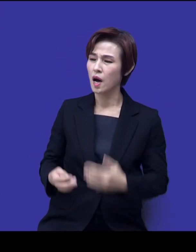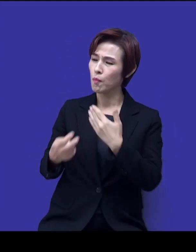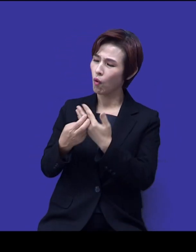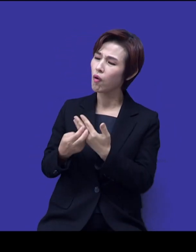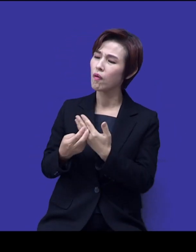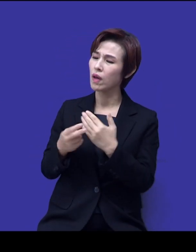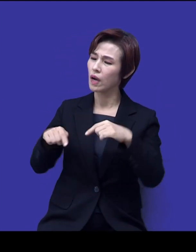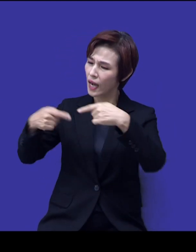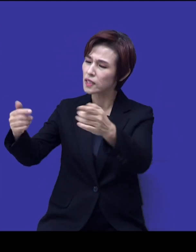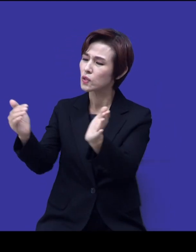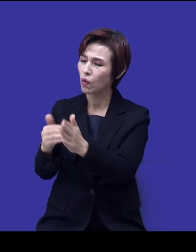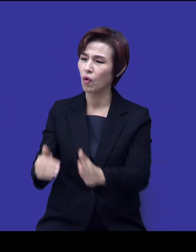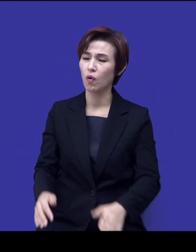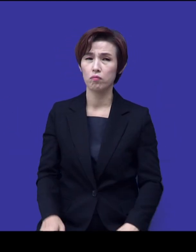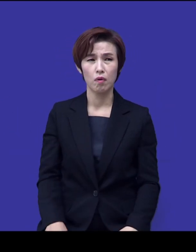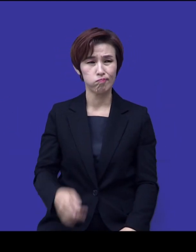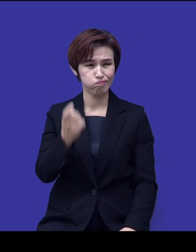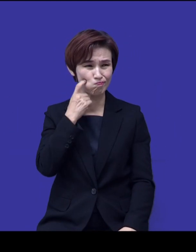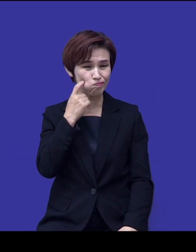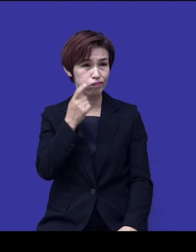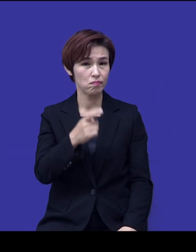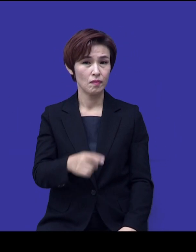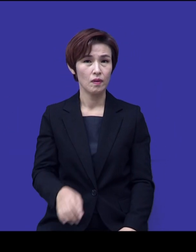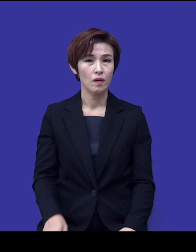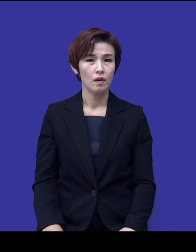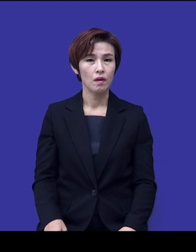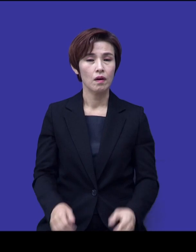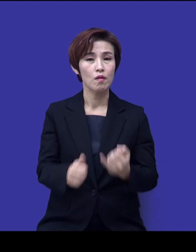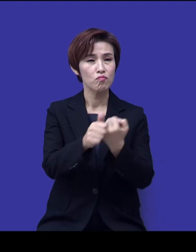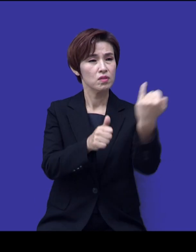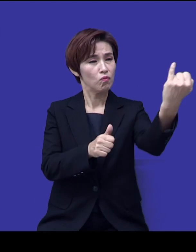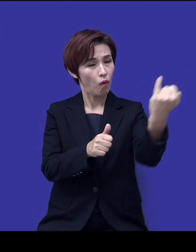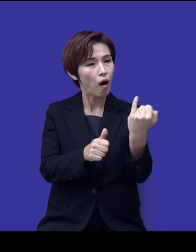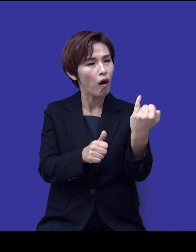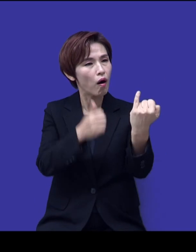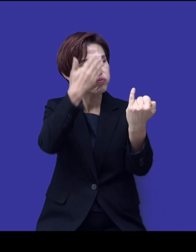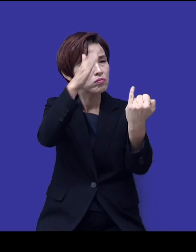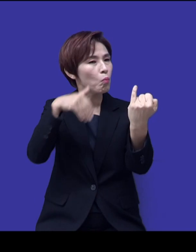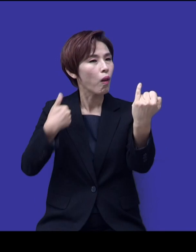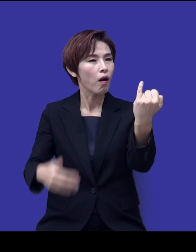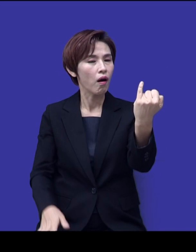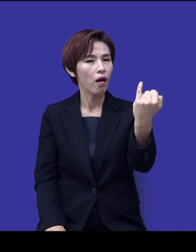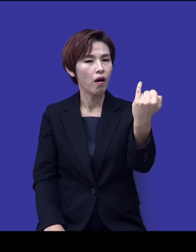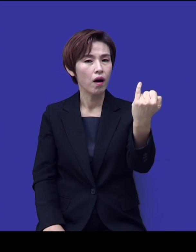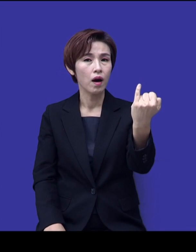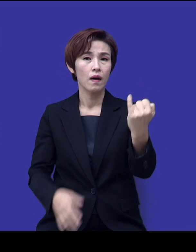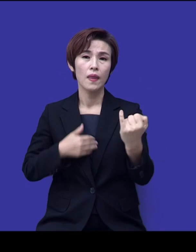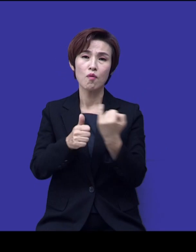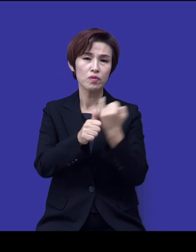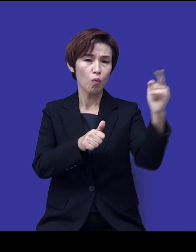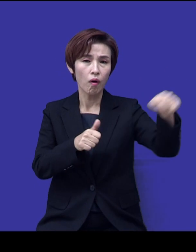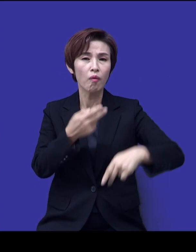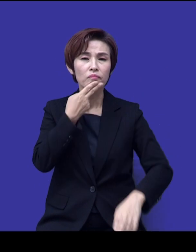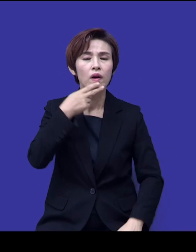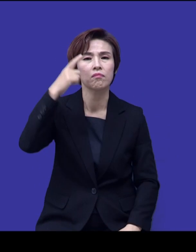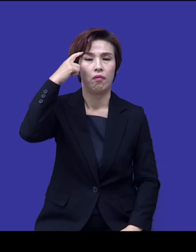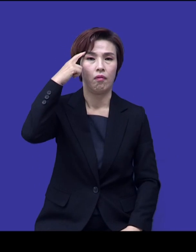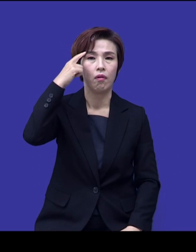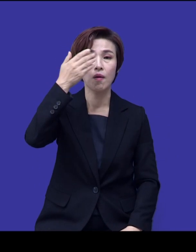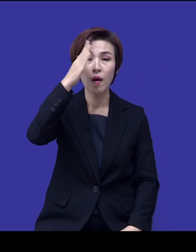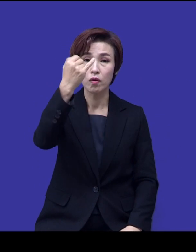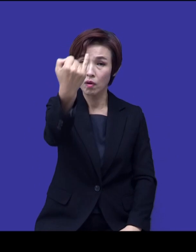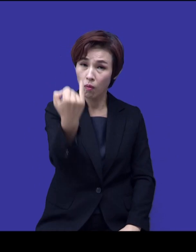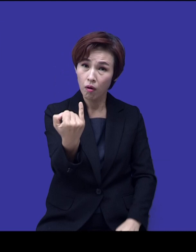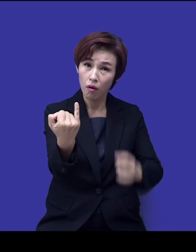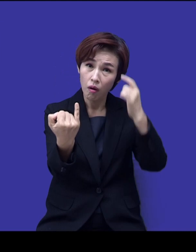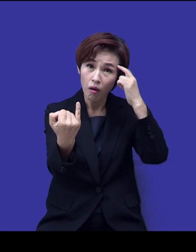보니까 왔대요. 네. 아, 그 아내분이 못 알아보고 딸도 못 알아보고 상태가 그러니까 내 아내는 안 오고 있다고 생각하고 모르는 여성이 계속